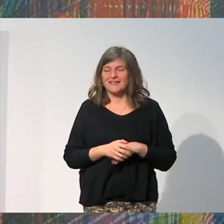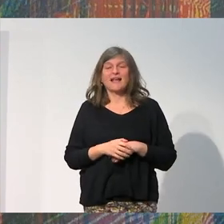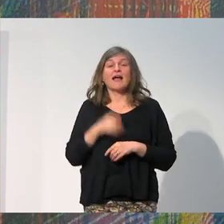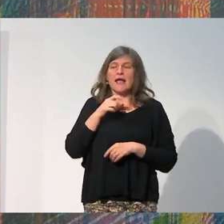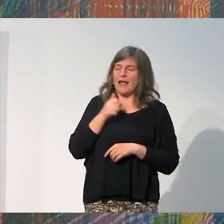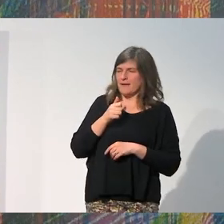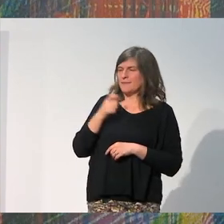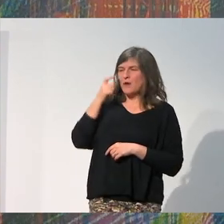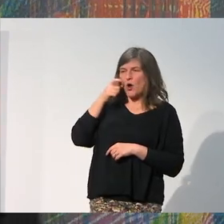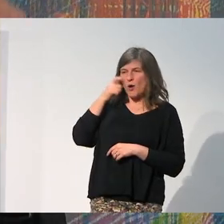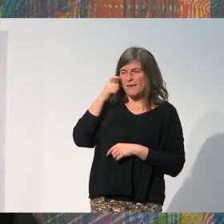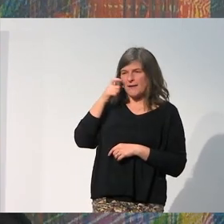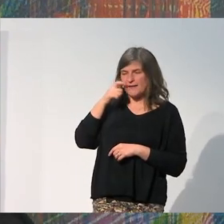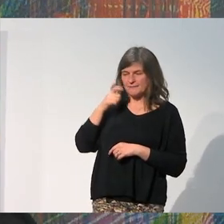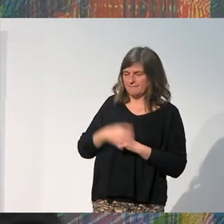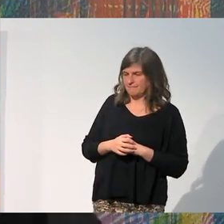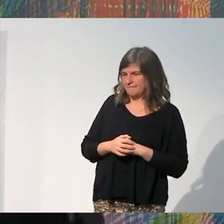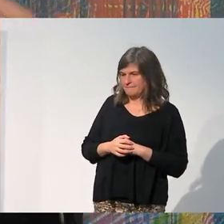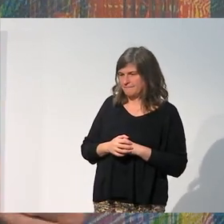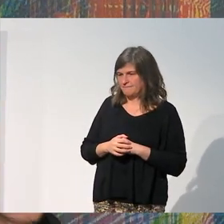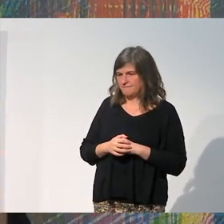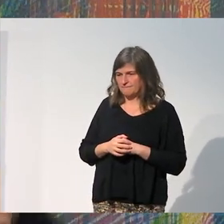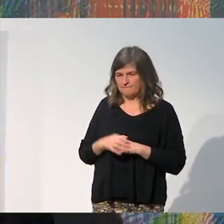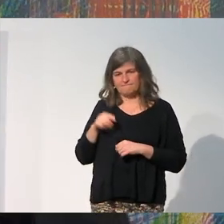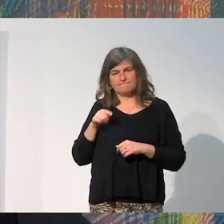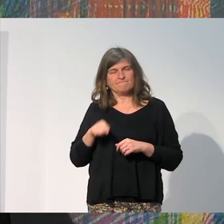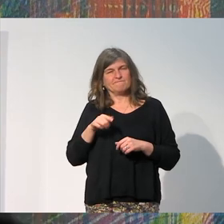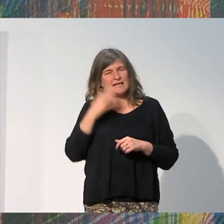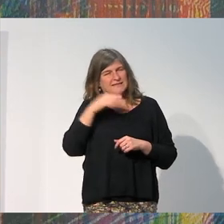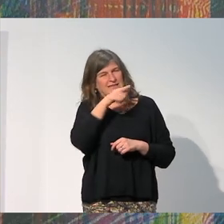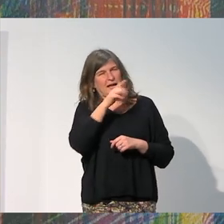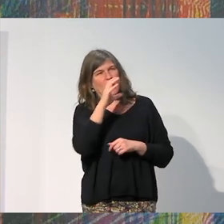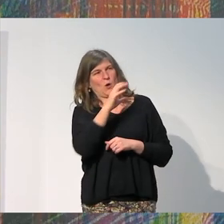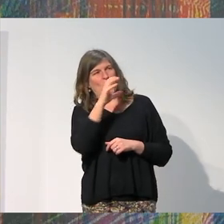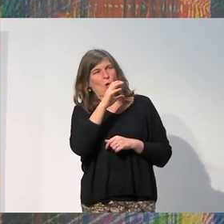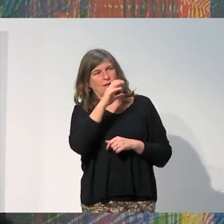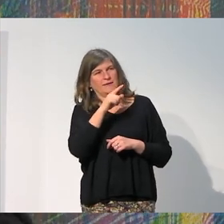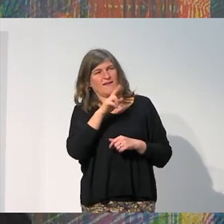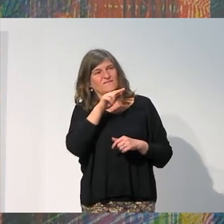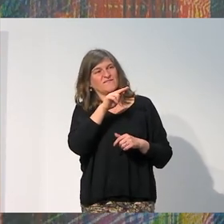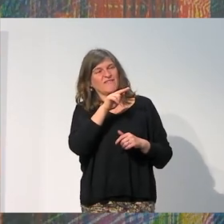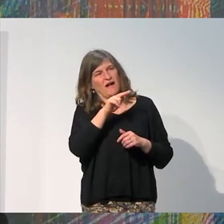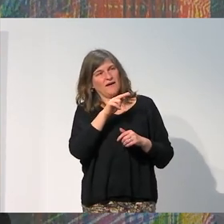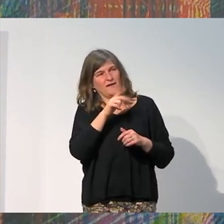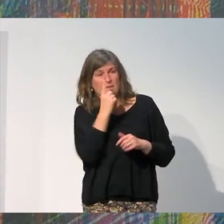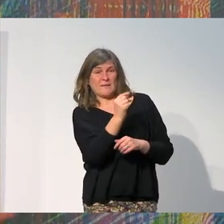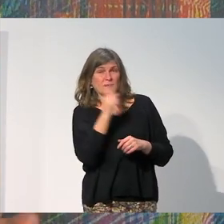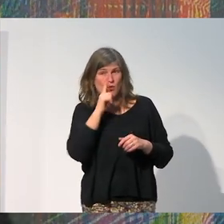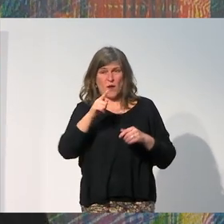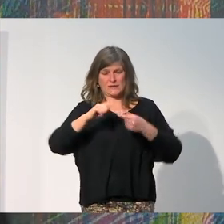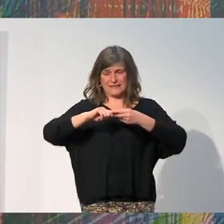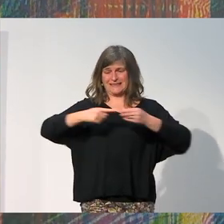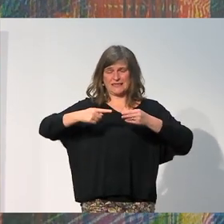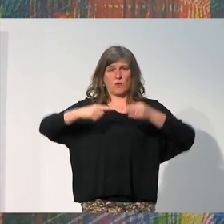remarqué que ce qui prédisait le mieux le départ de Colette, c'était le moment où elle rebougeait son stylo. Donc, c'est une